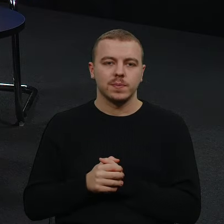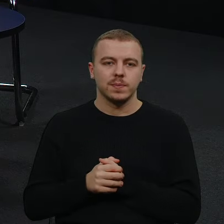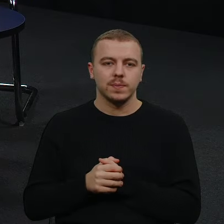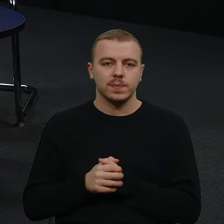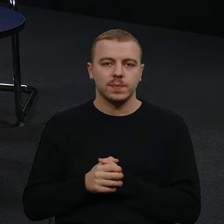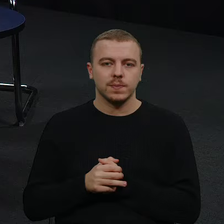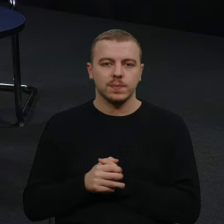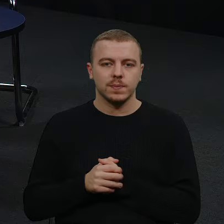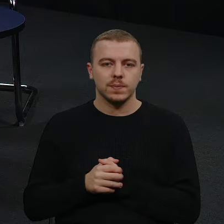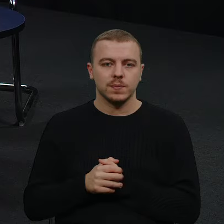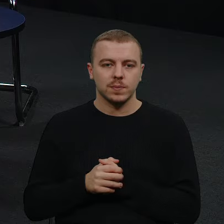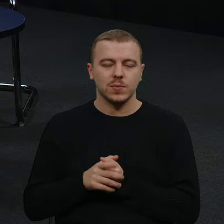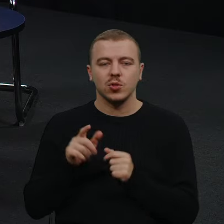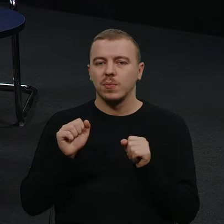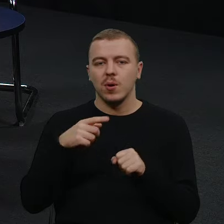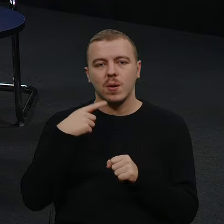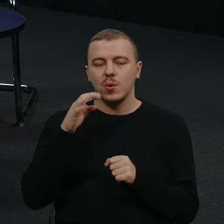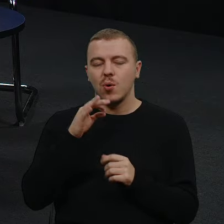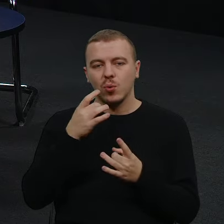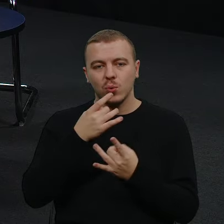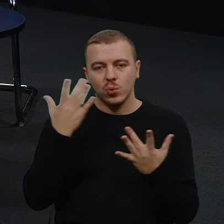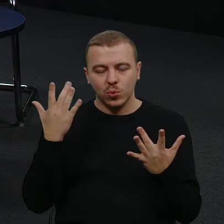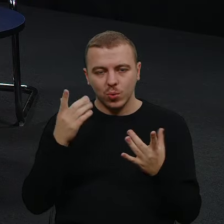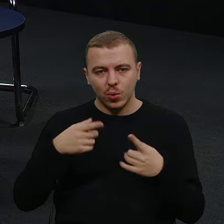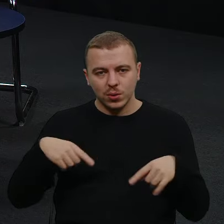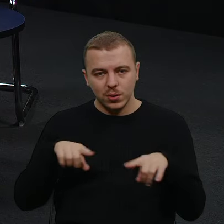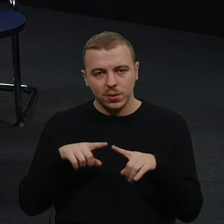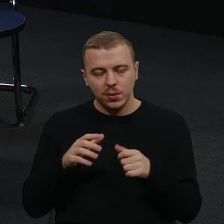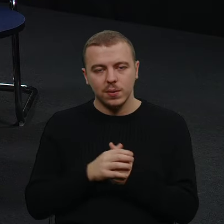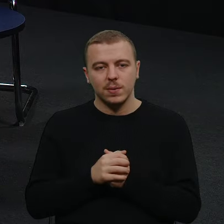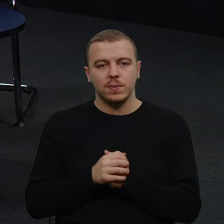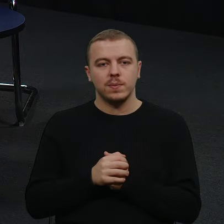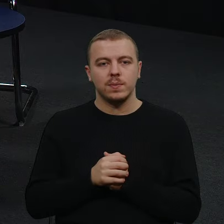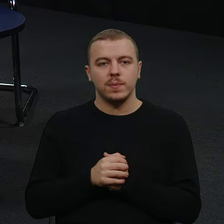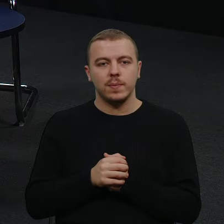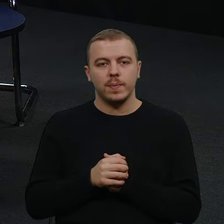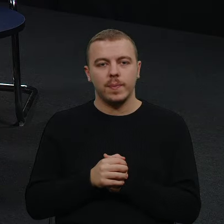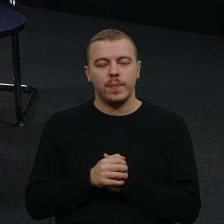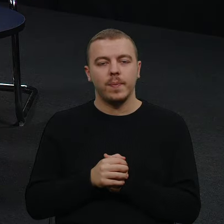tai čia jau galima būtų kalbėti ir apie kultūros sritį, pereiti,